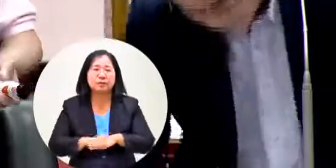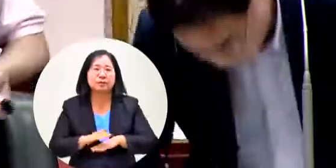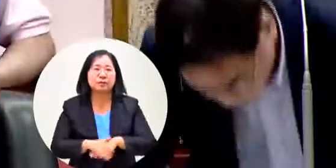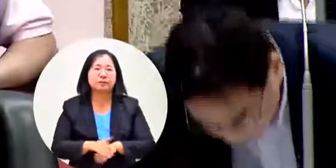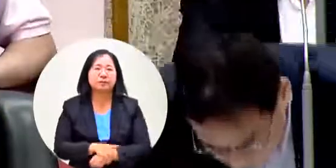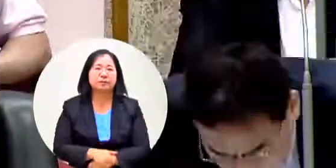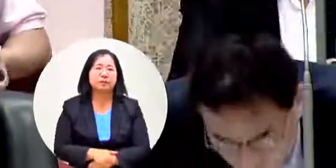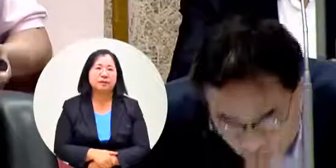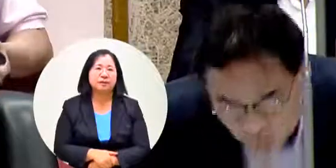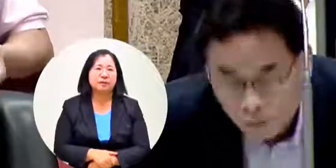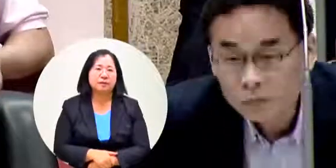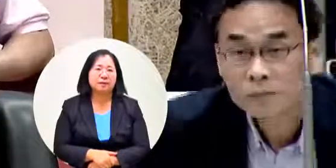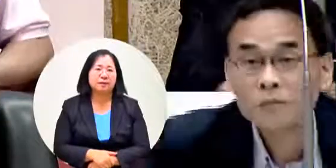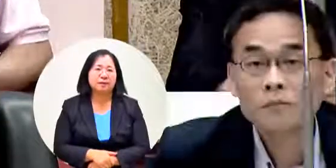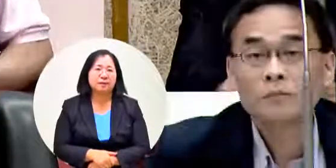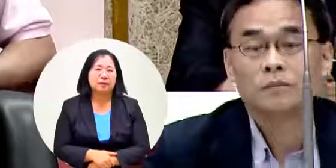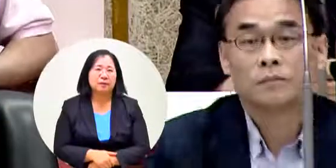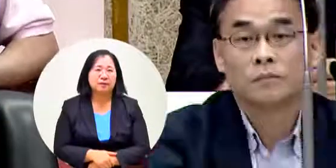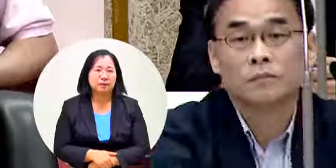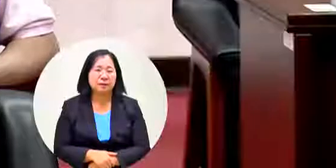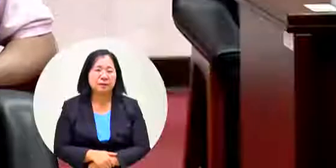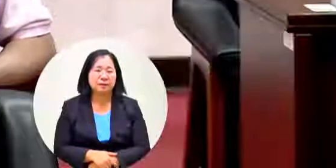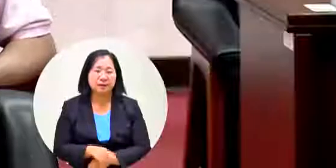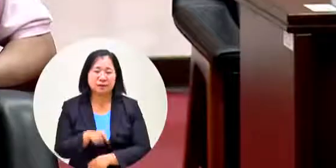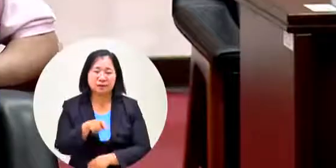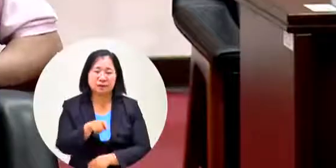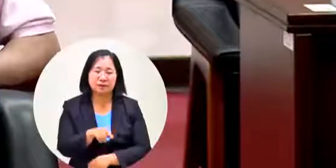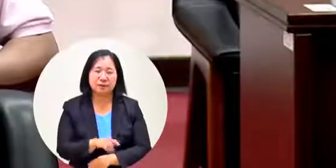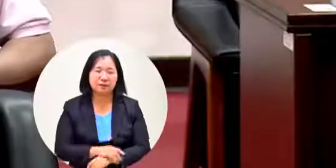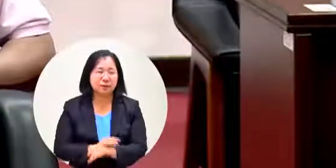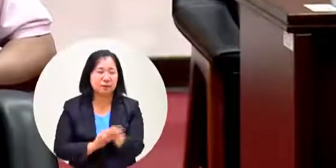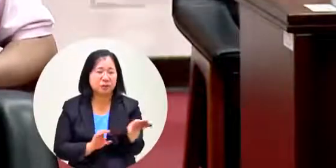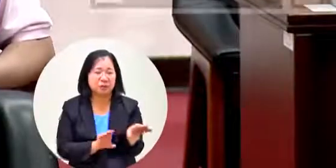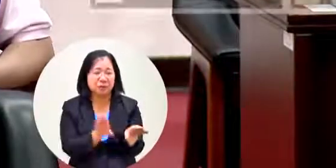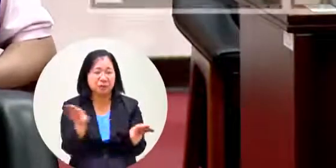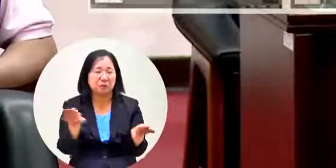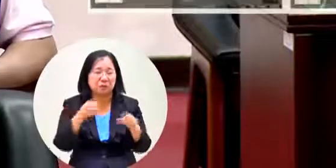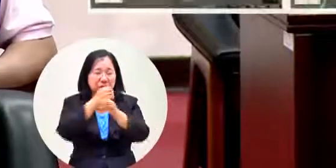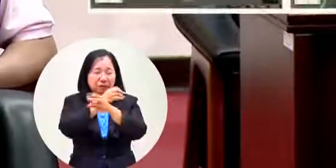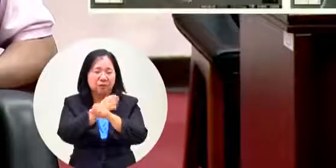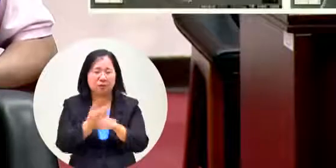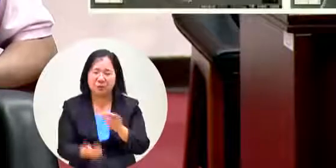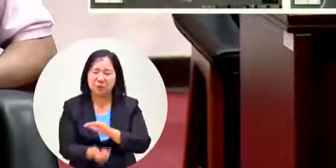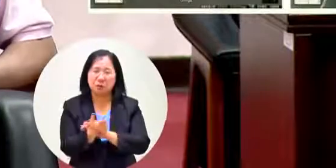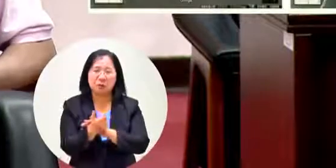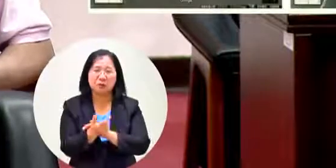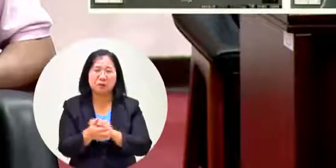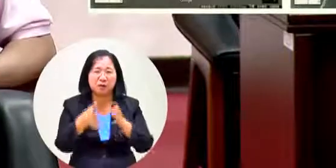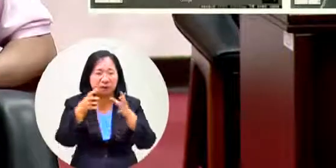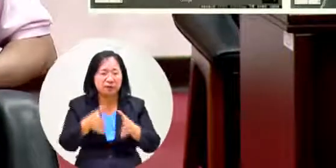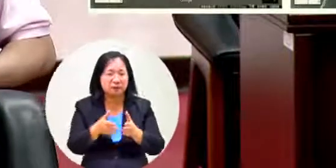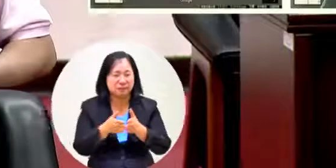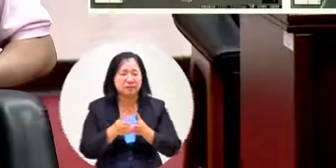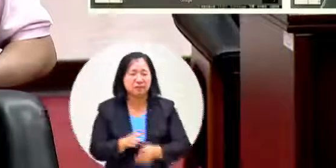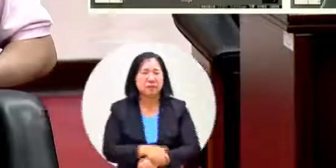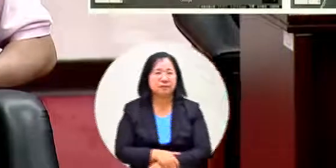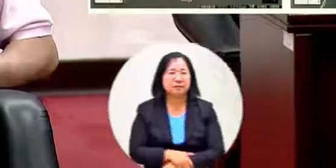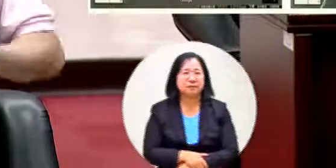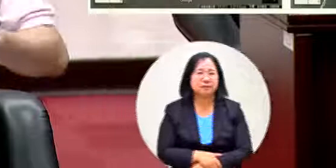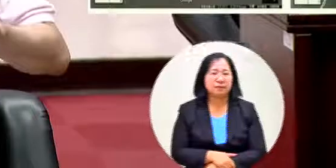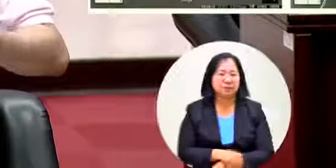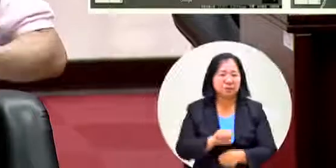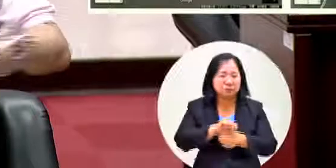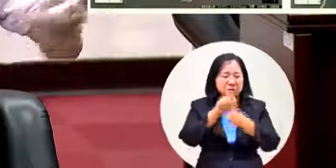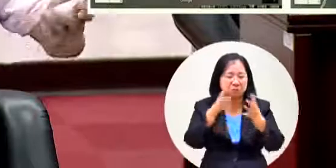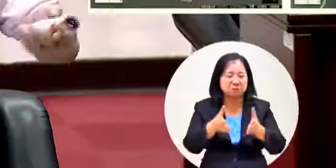工业区的这个开发哈，所以这个部分我们会协助金发局来协助这部分的交通号志的一些设置的号志的这个调整跟实质。然后另外就